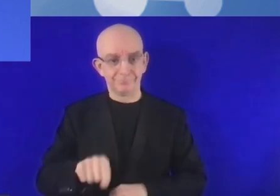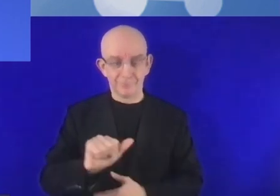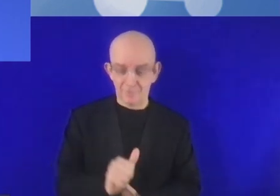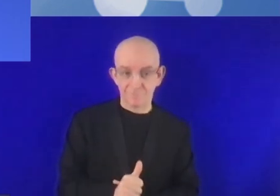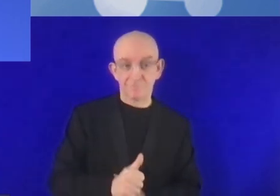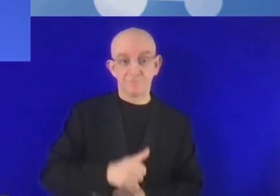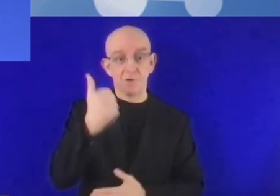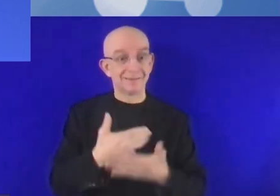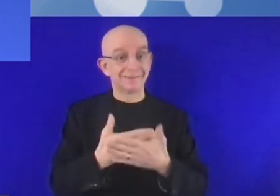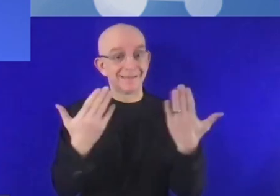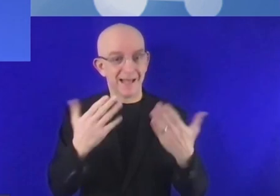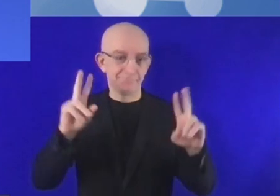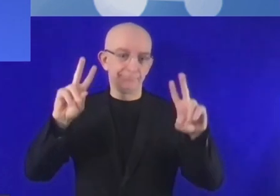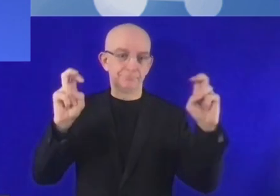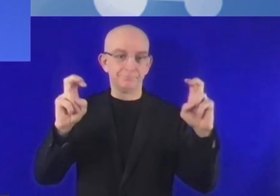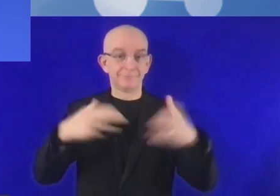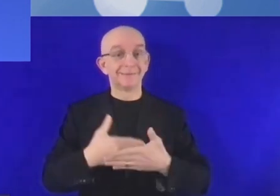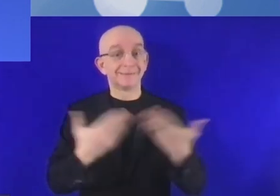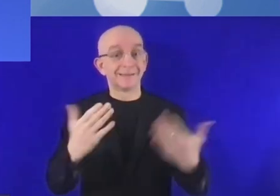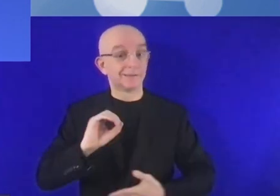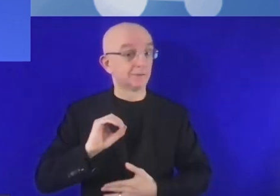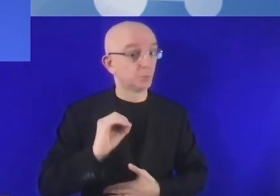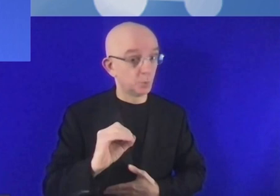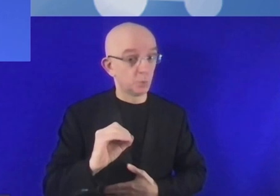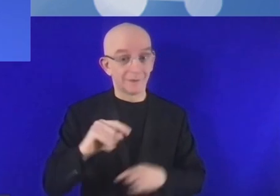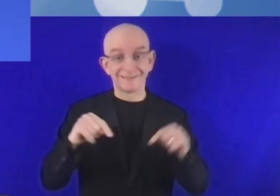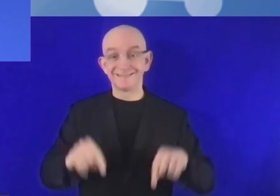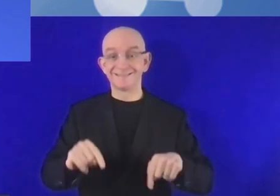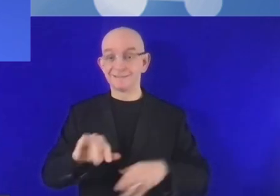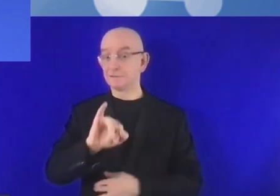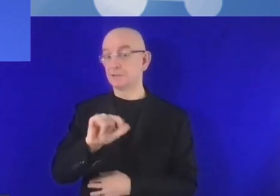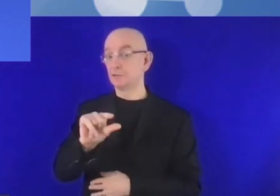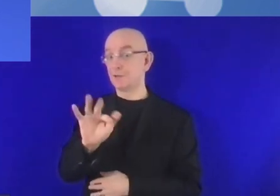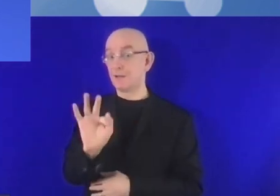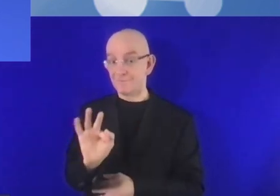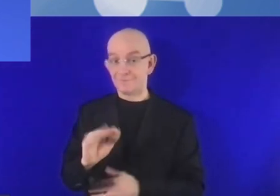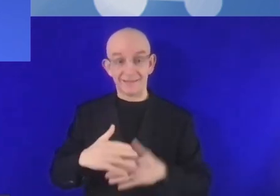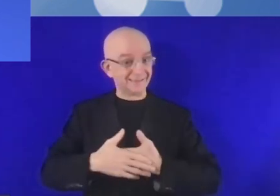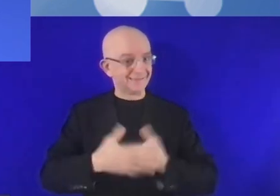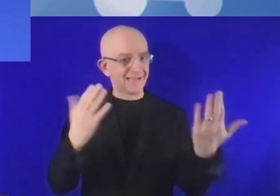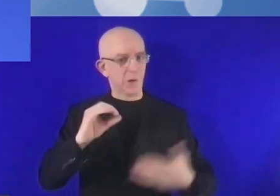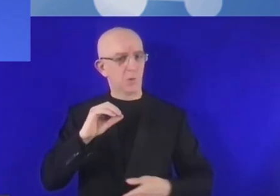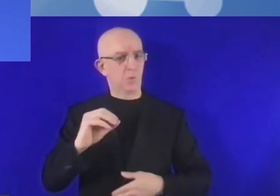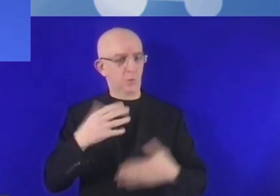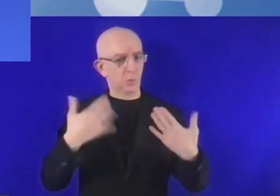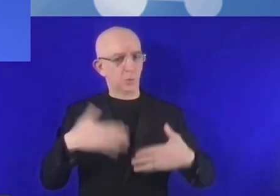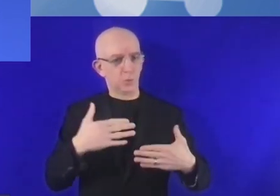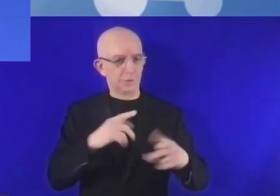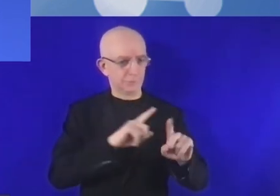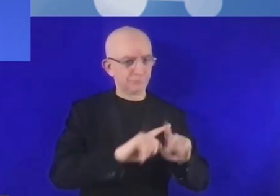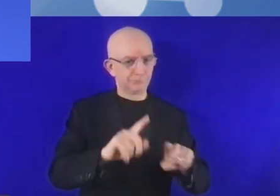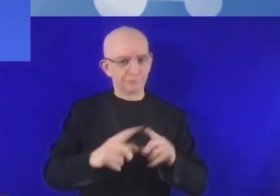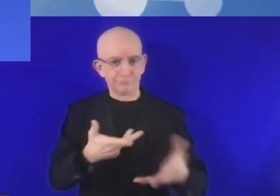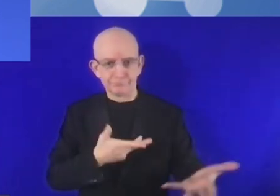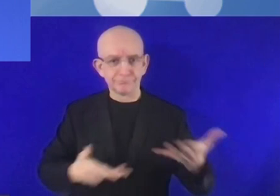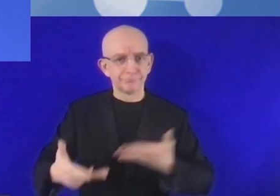o najważniejszych tematach i wyzwaniach świata cyfrowego. Mamy rzeczywiście wielostronne środowisko,